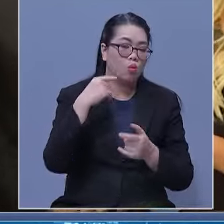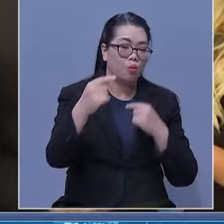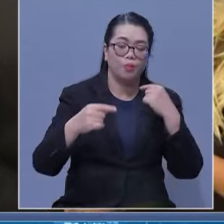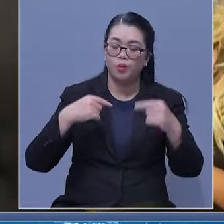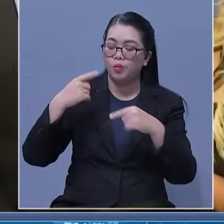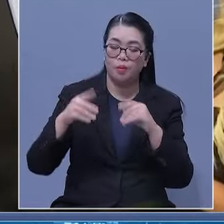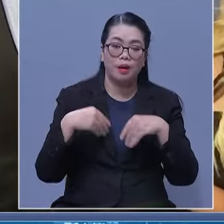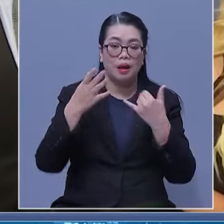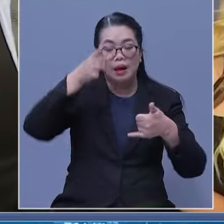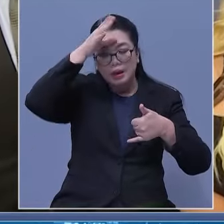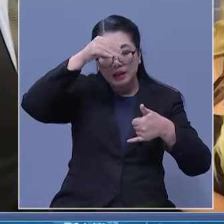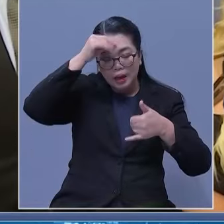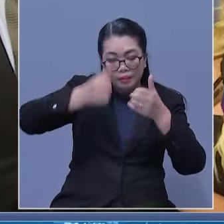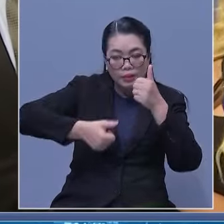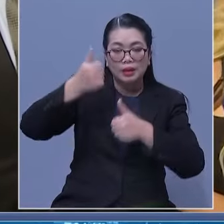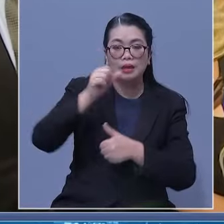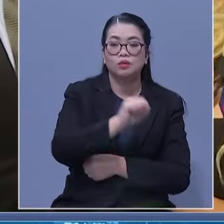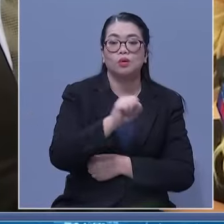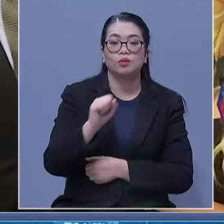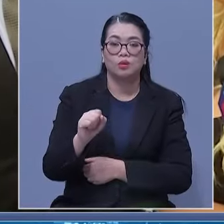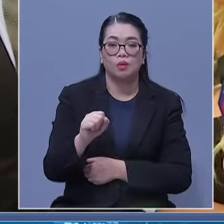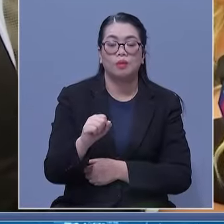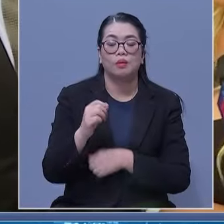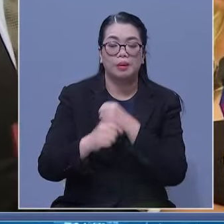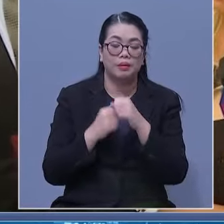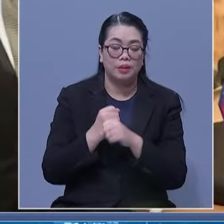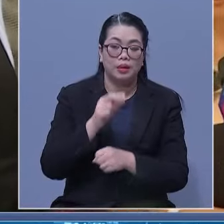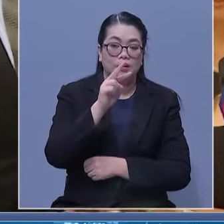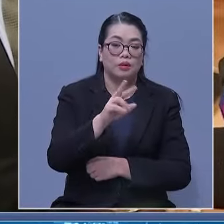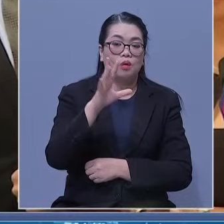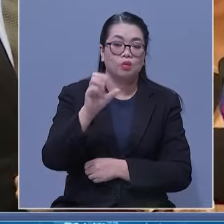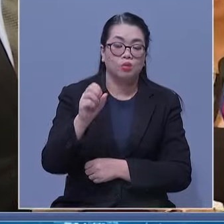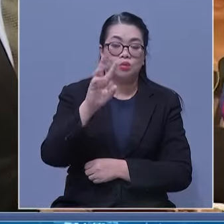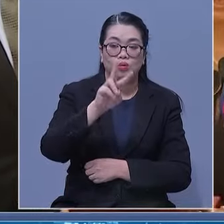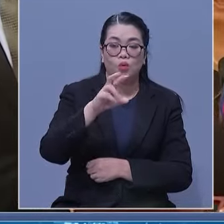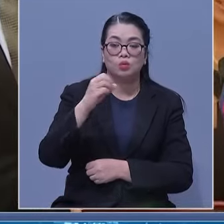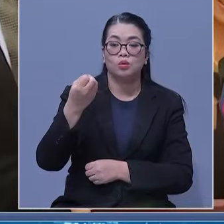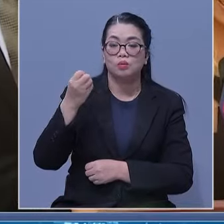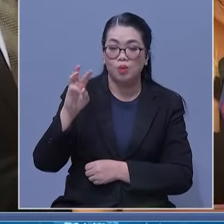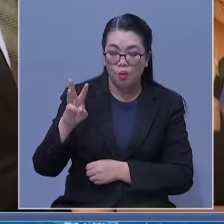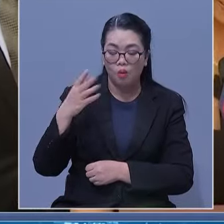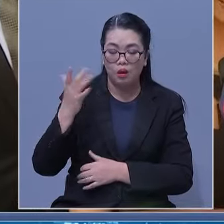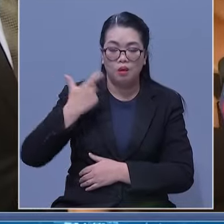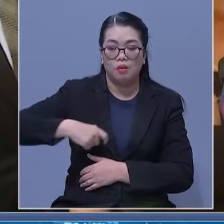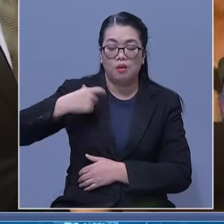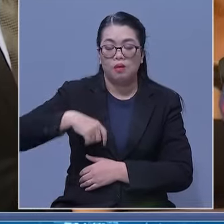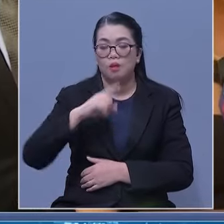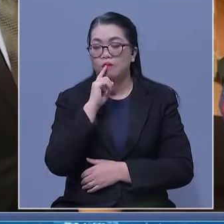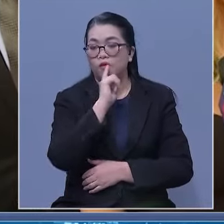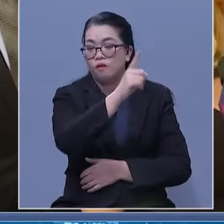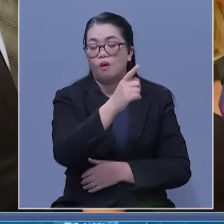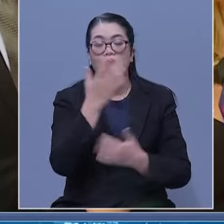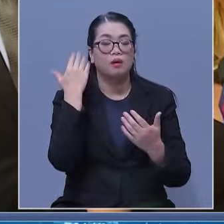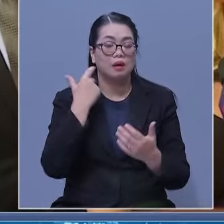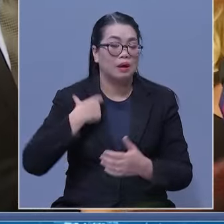ให้ทรัมป์มีโอกาสชนะการเลือกตั้งประธานาธิบดีปี2016จากคำฟ้องของอัยการนะคะบอกว่าทรัมป์เขาสั่ง